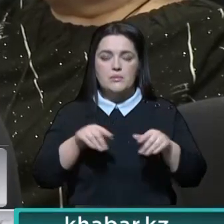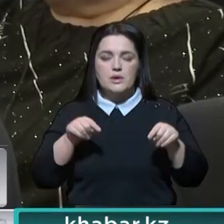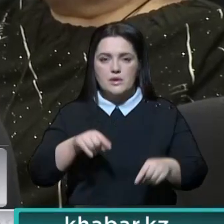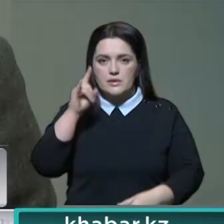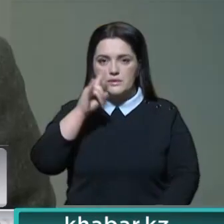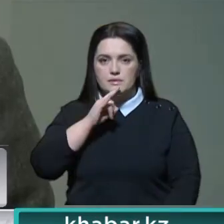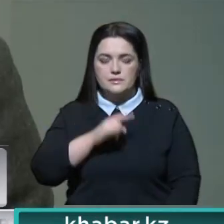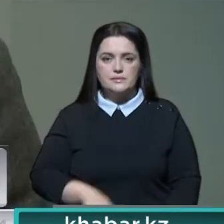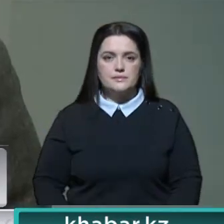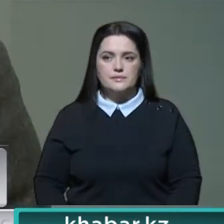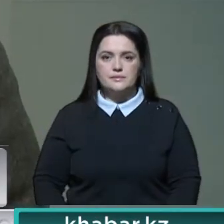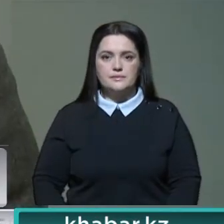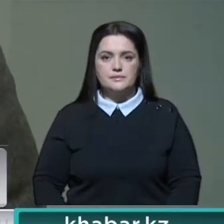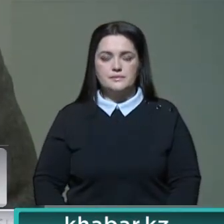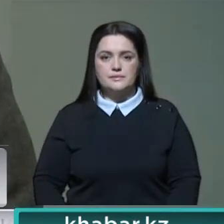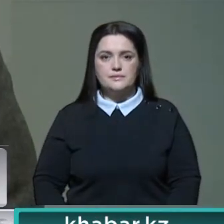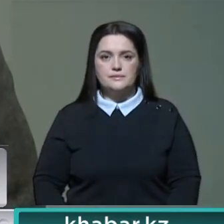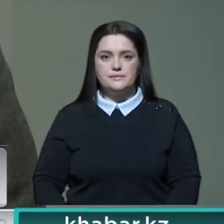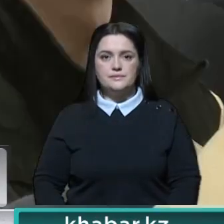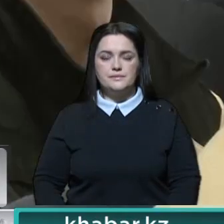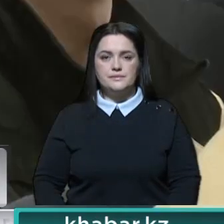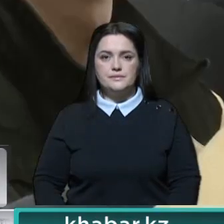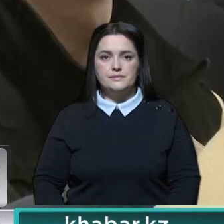экологической обстановки в стране.